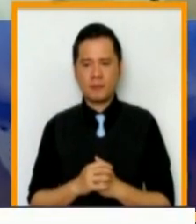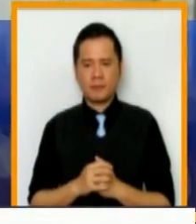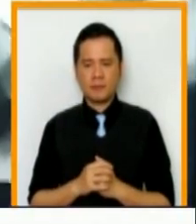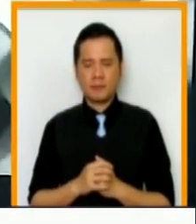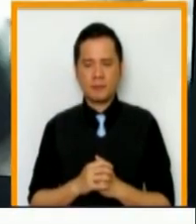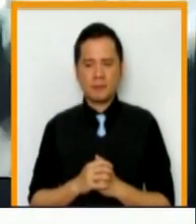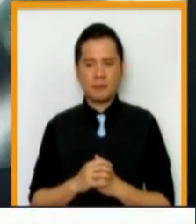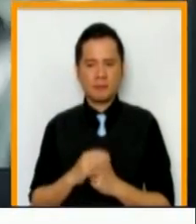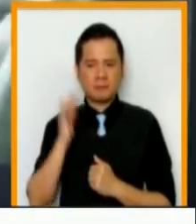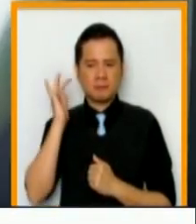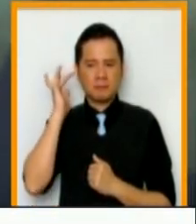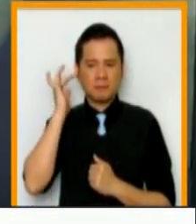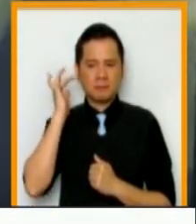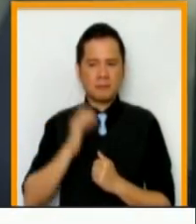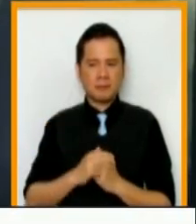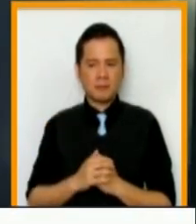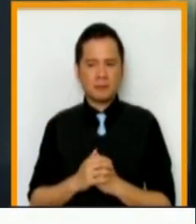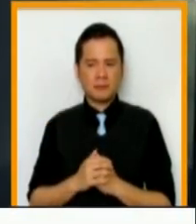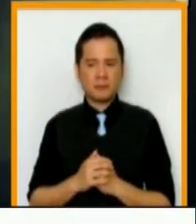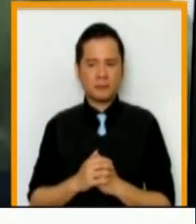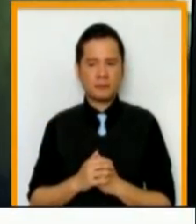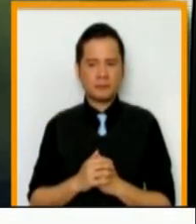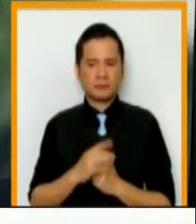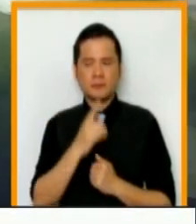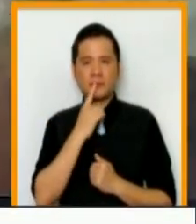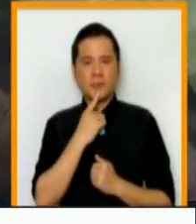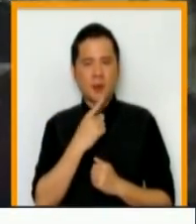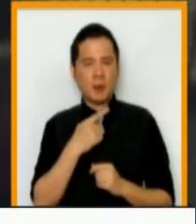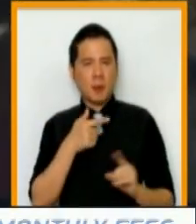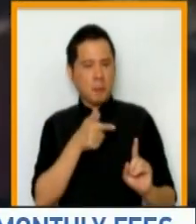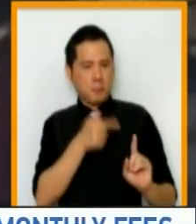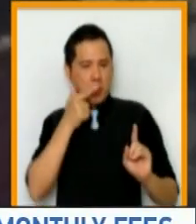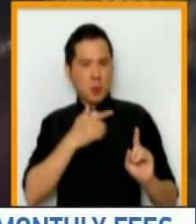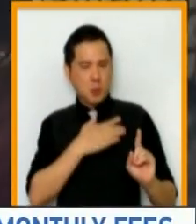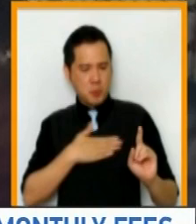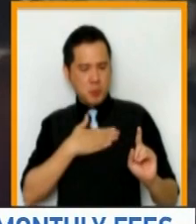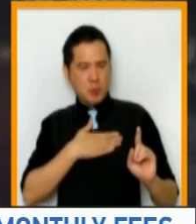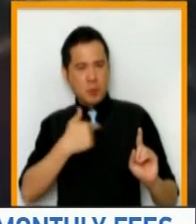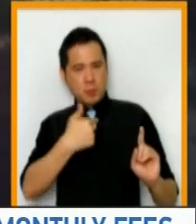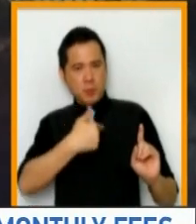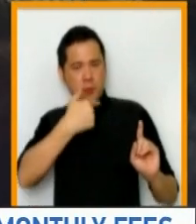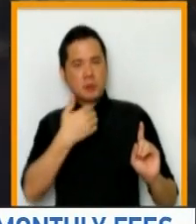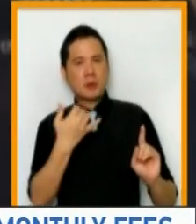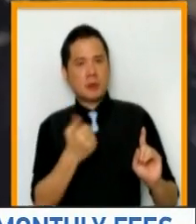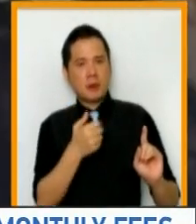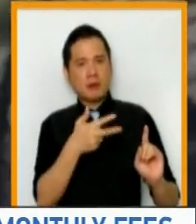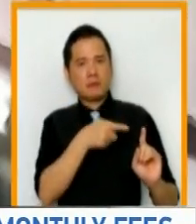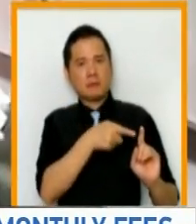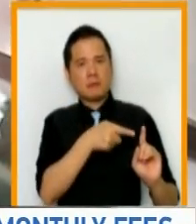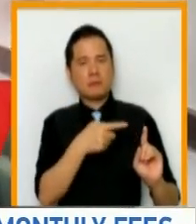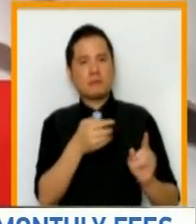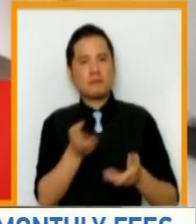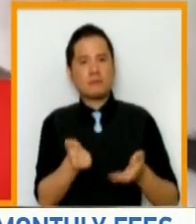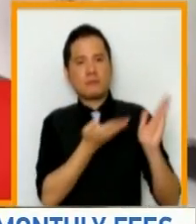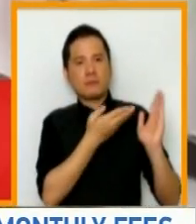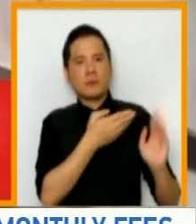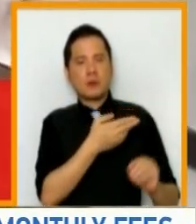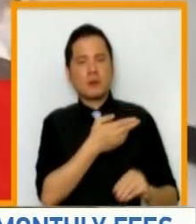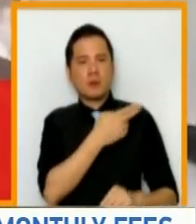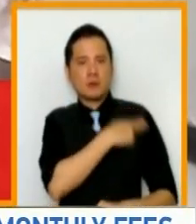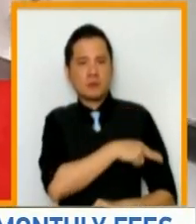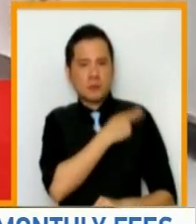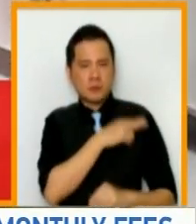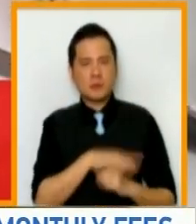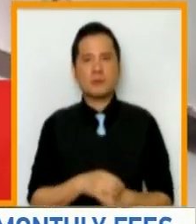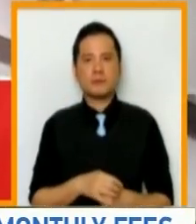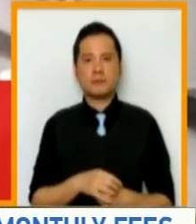binagpunan matiyo. Tama ng bala sa ibaba ng dibdib ang tinamo ng biktima na ginagamot pa sa ospital. Ang suspect naman tinurn over na ng Malate Police